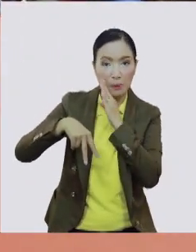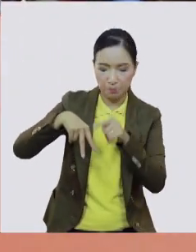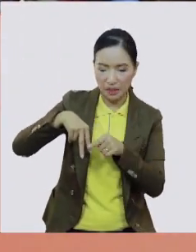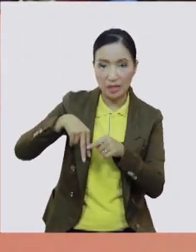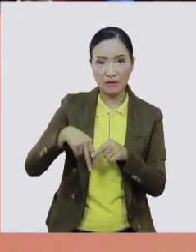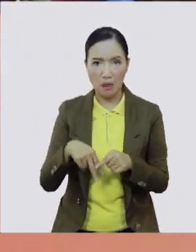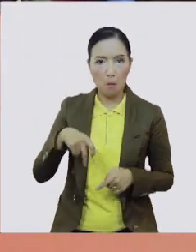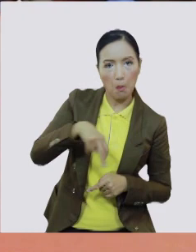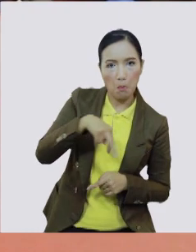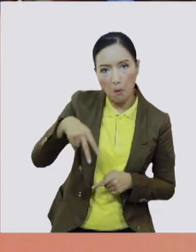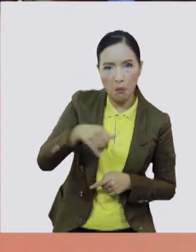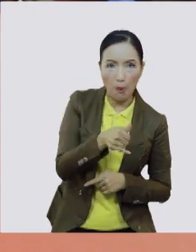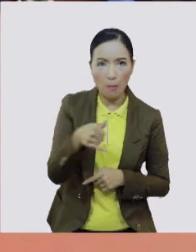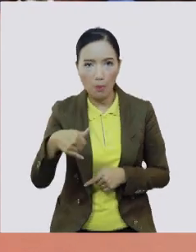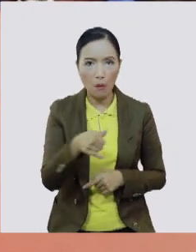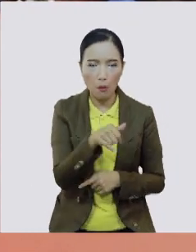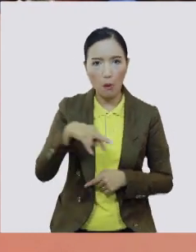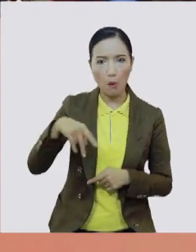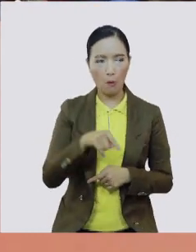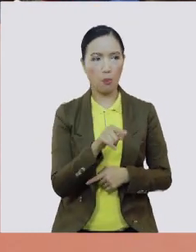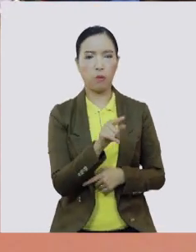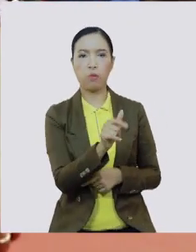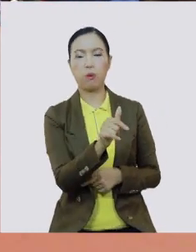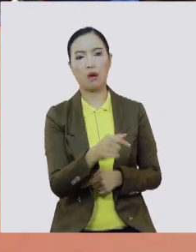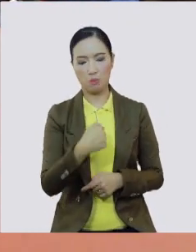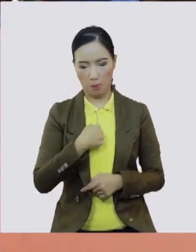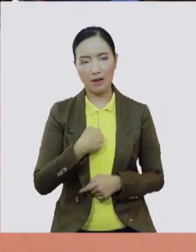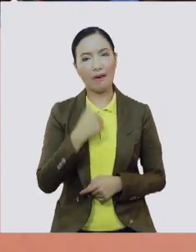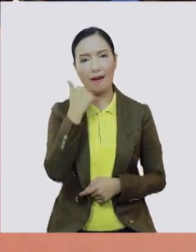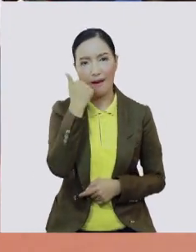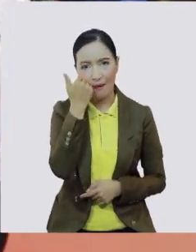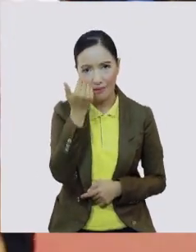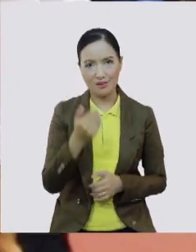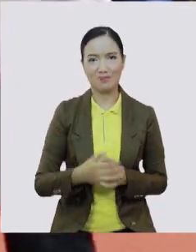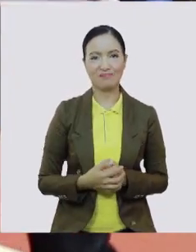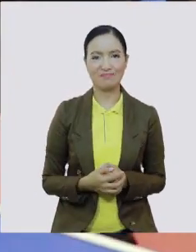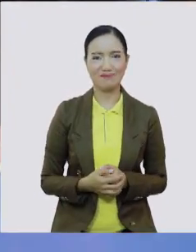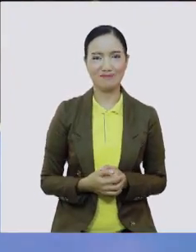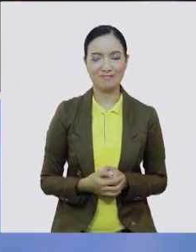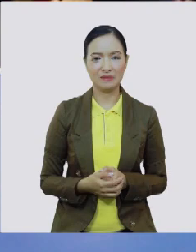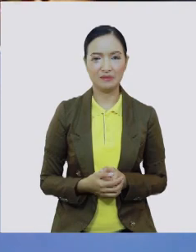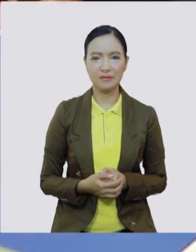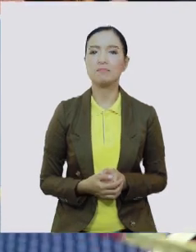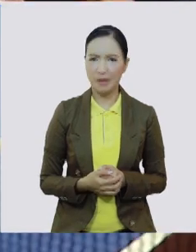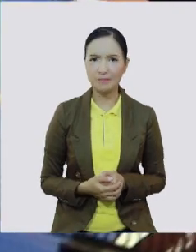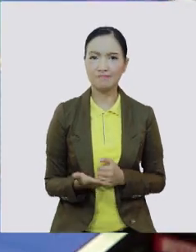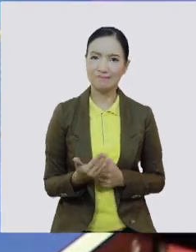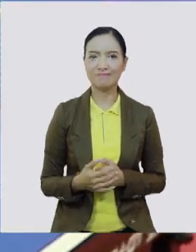กสเต็ปการเคลื่อนไหวเนี่ยคนอย่างเรานี่อายเลยครับมา